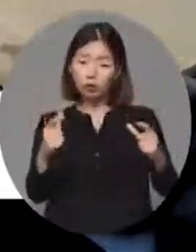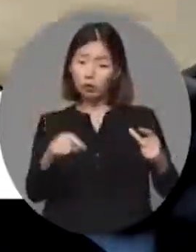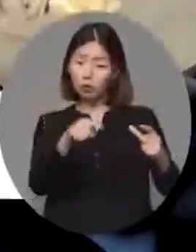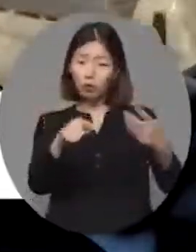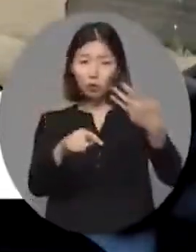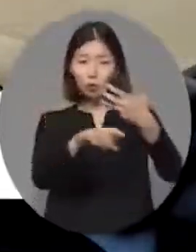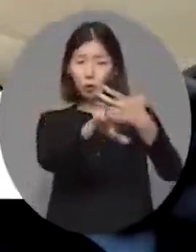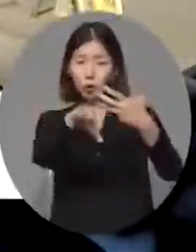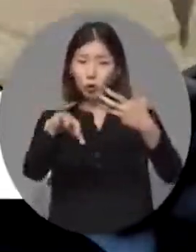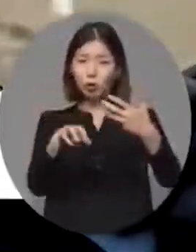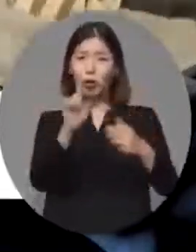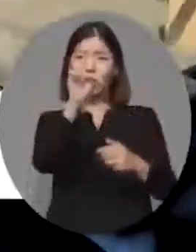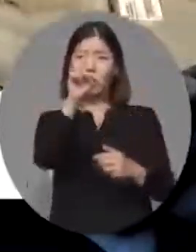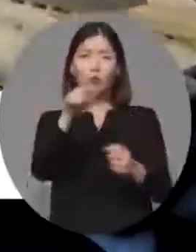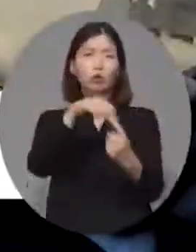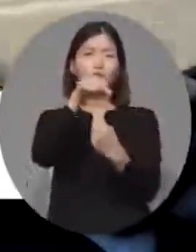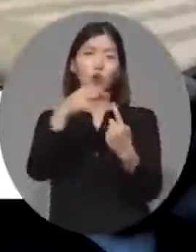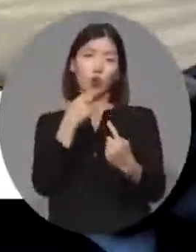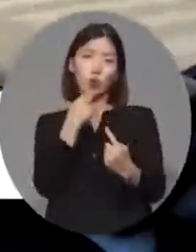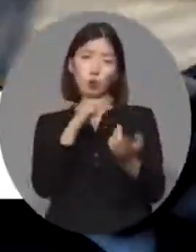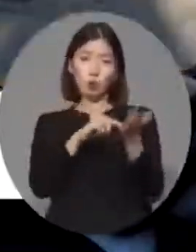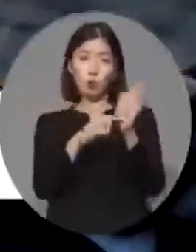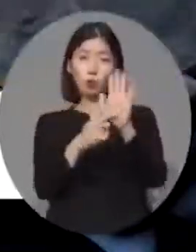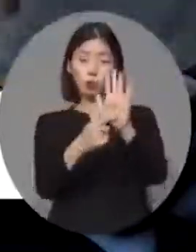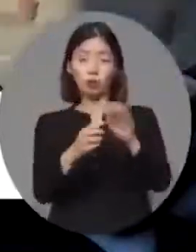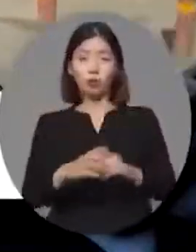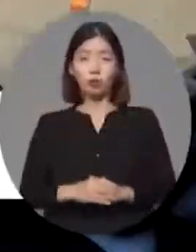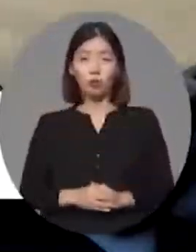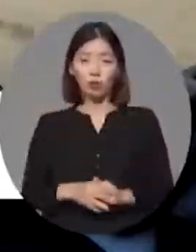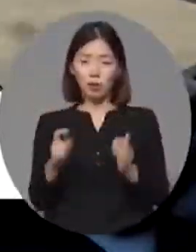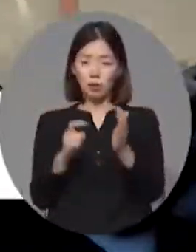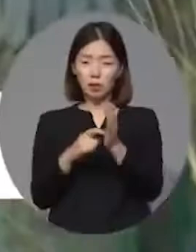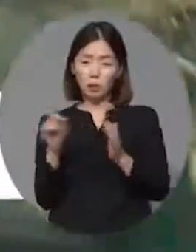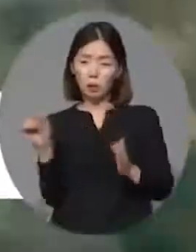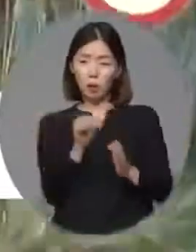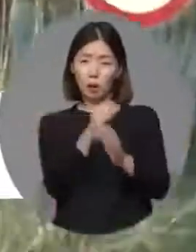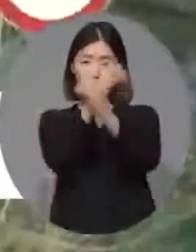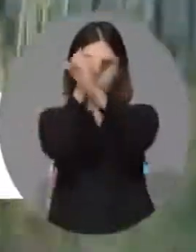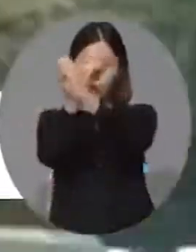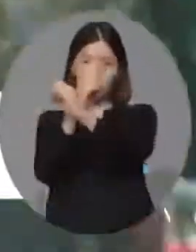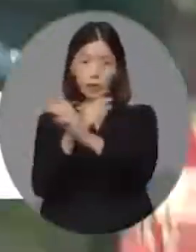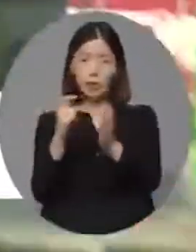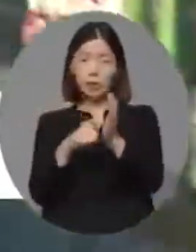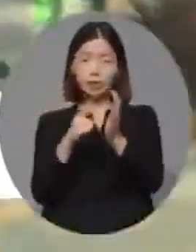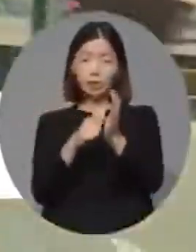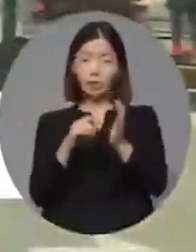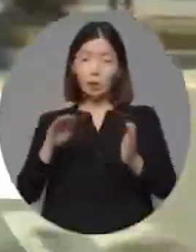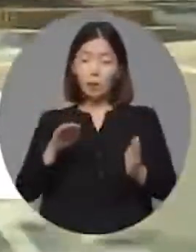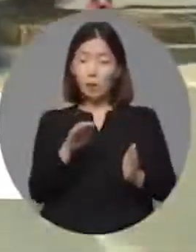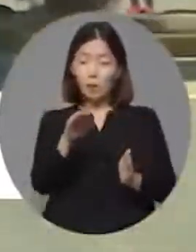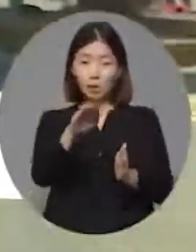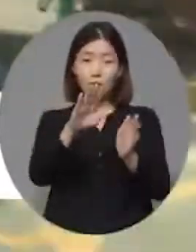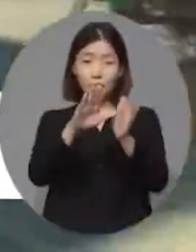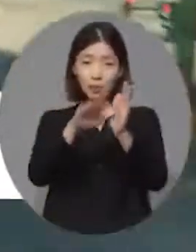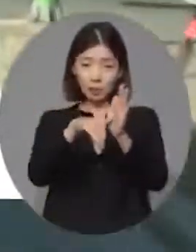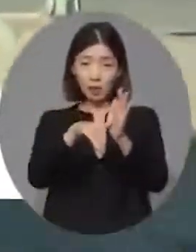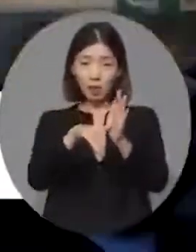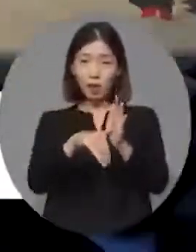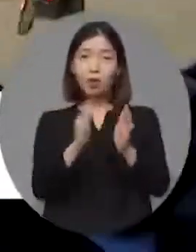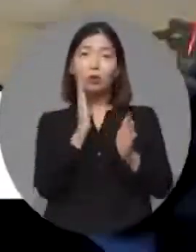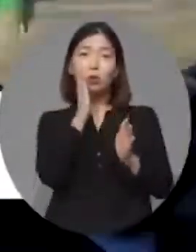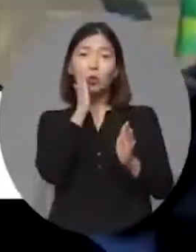8개 시도에는 한 곳도 없었다 고 밝혔습니다 긴급 차량 우선 신호 시스템 은 긴급 차량이 교차로에 진입할 경우